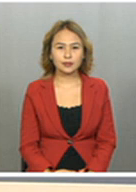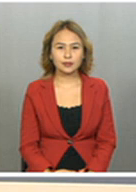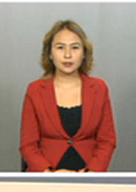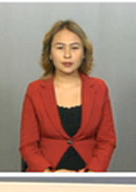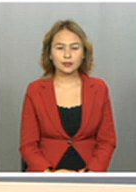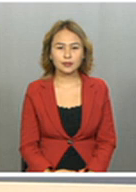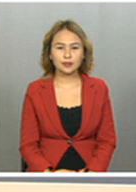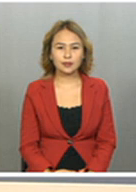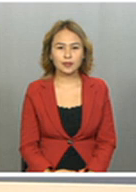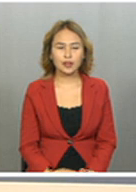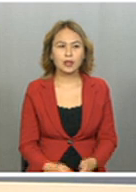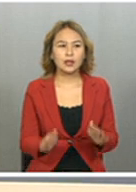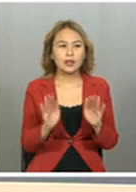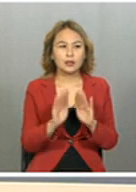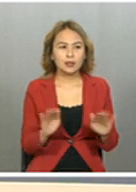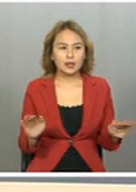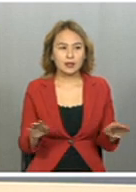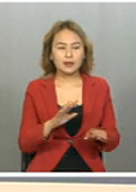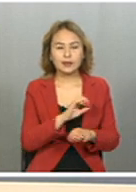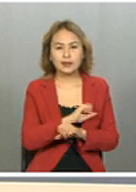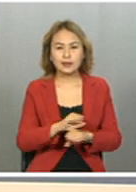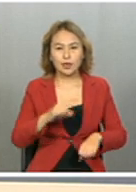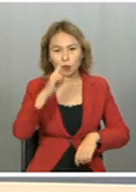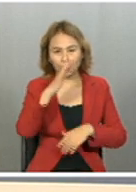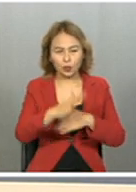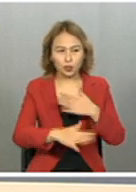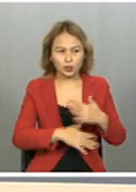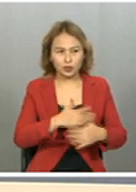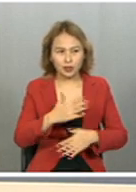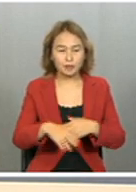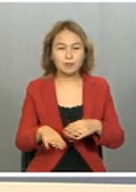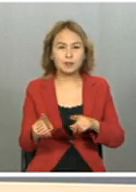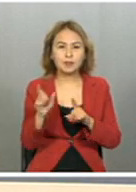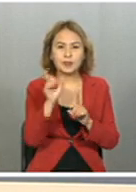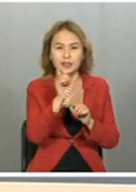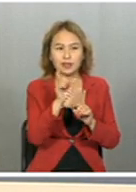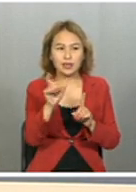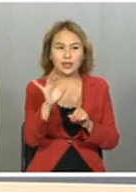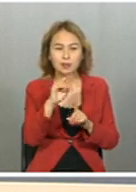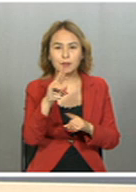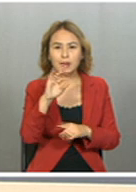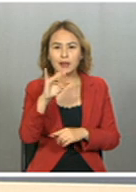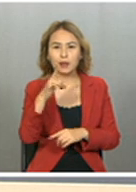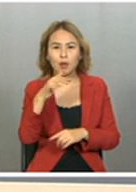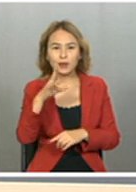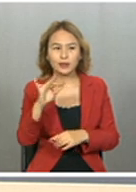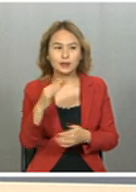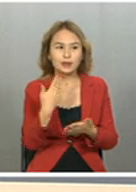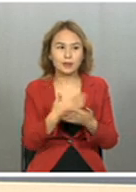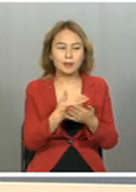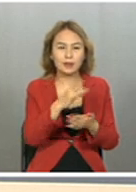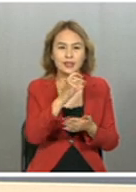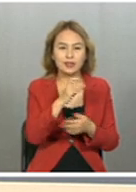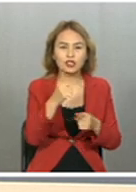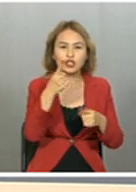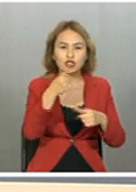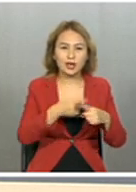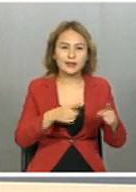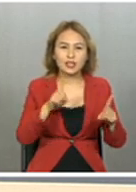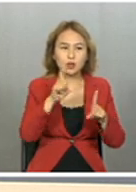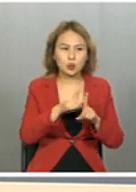Ребята, нельзя путать приставки и предлоги. Приставка – это часть